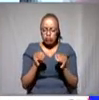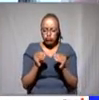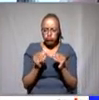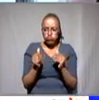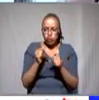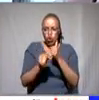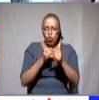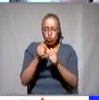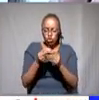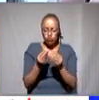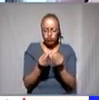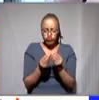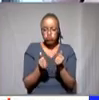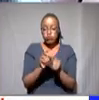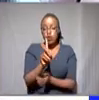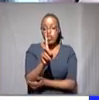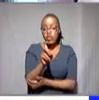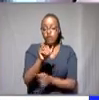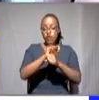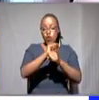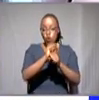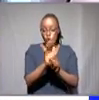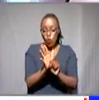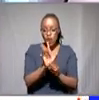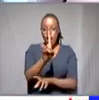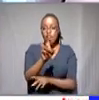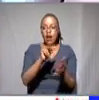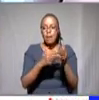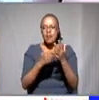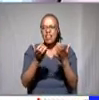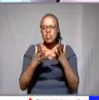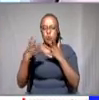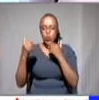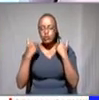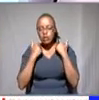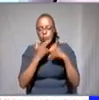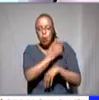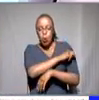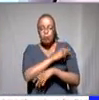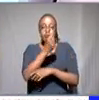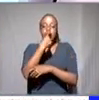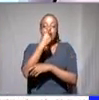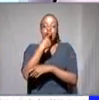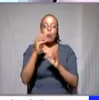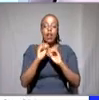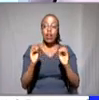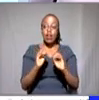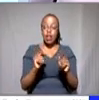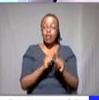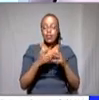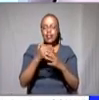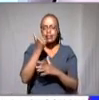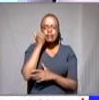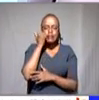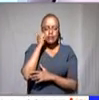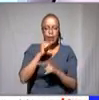na kuhurana na virus shishia COVID-19. Uwo ni kuga matirafa taragudhi uko madhi vitali ni gedha mamukire urigitani. Homeno ni rama nyita no